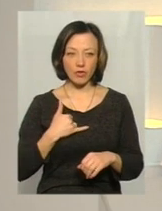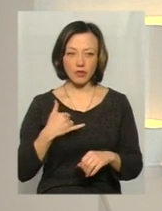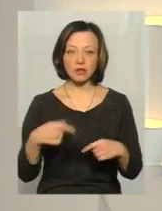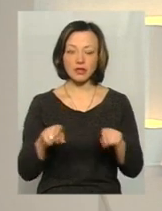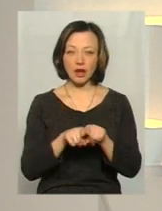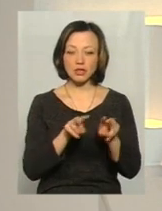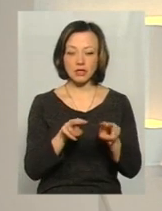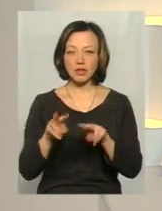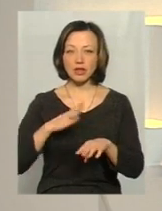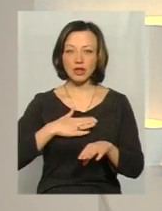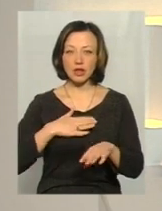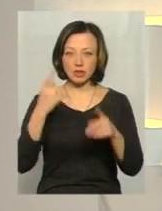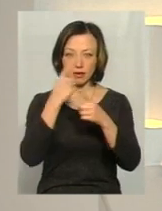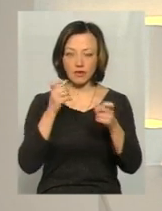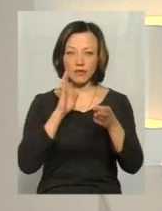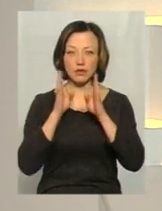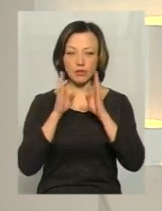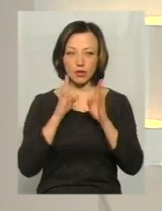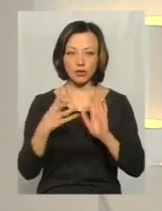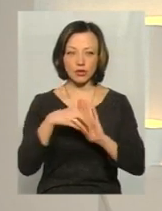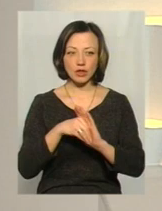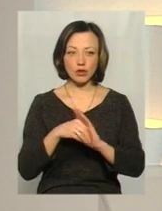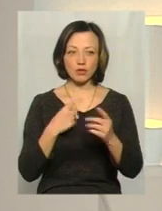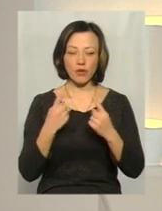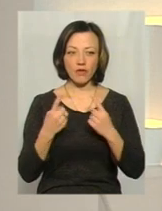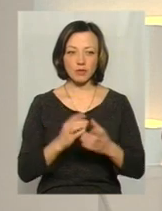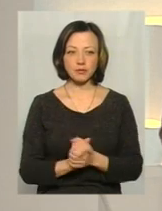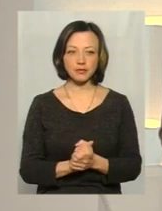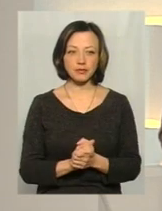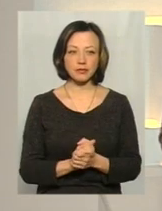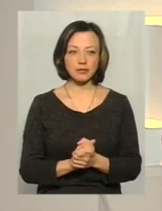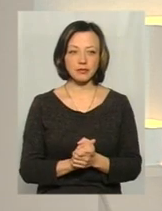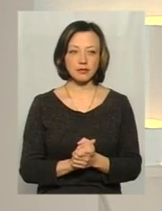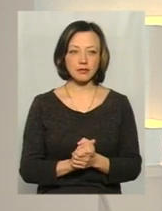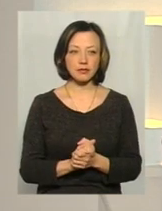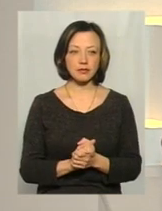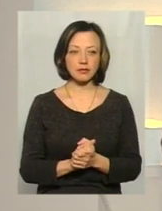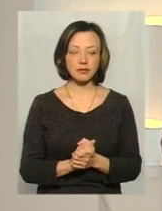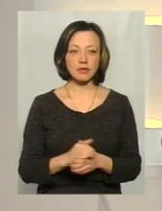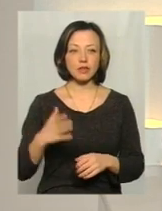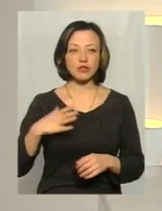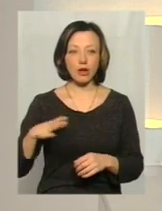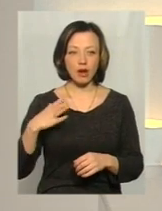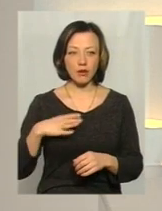також стежте за нашими трансляціями у Фейсбук, долучайтеся до нашої розмови. І